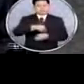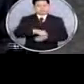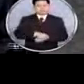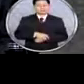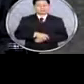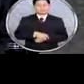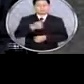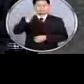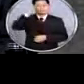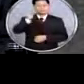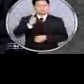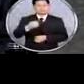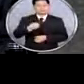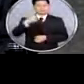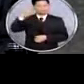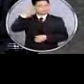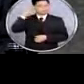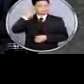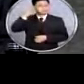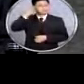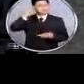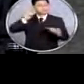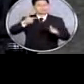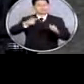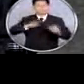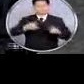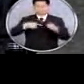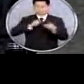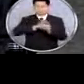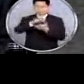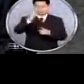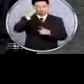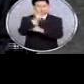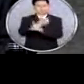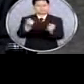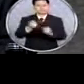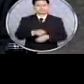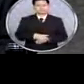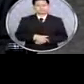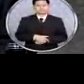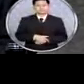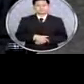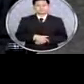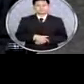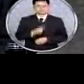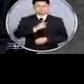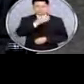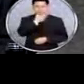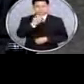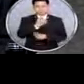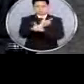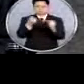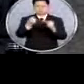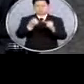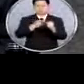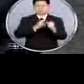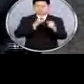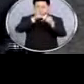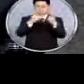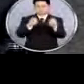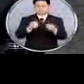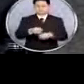们虽然有不同的过去，我们应该要有共同的未来，所以我们有共同的利益，我们有共同的愿